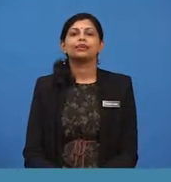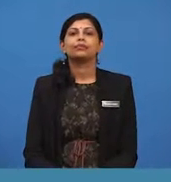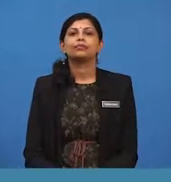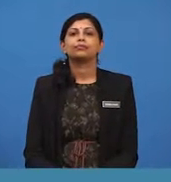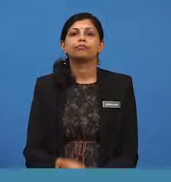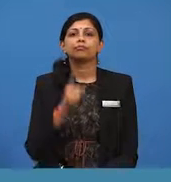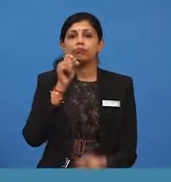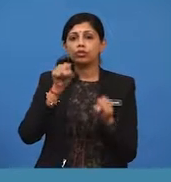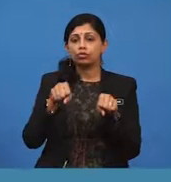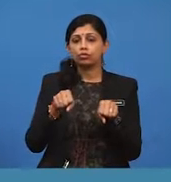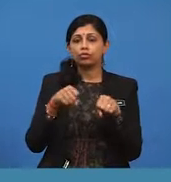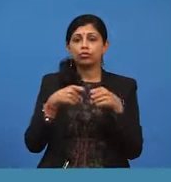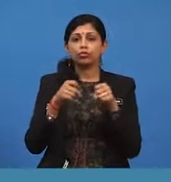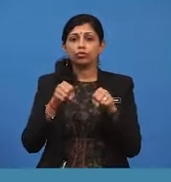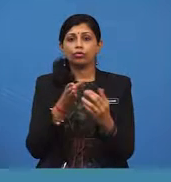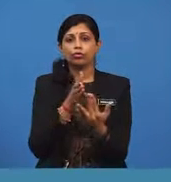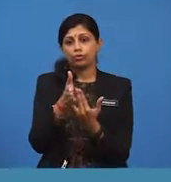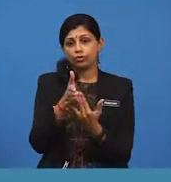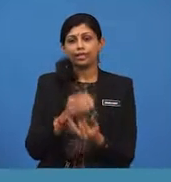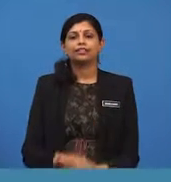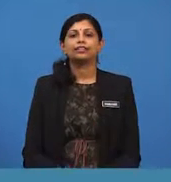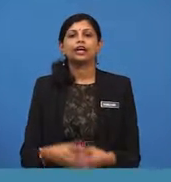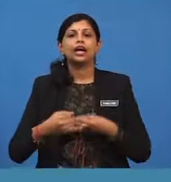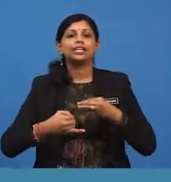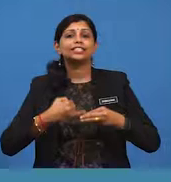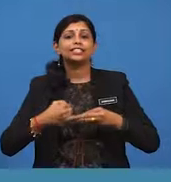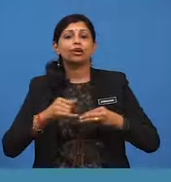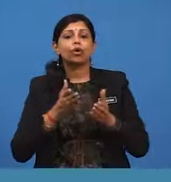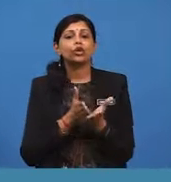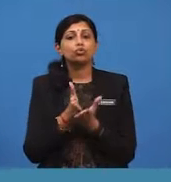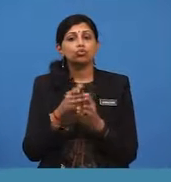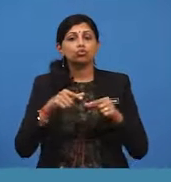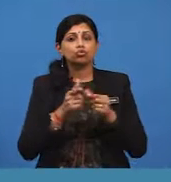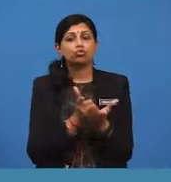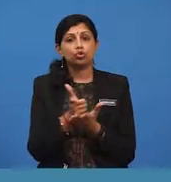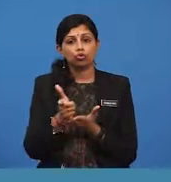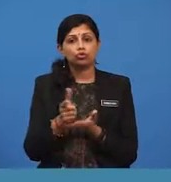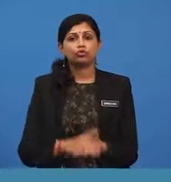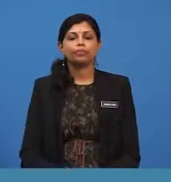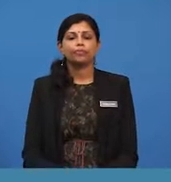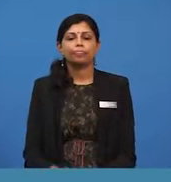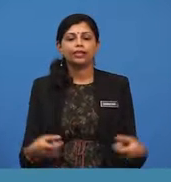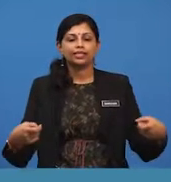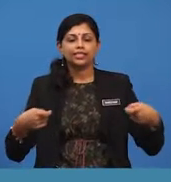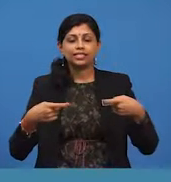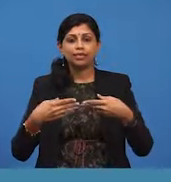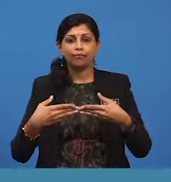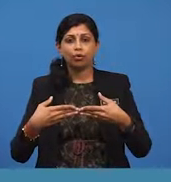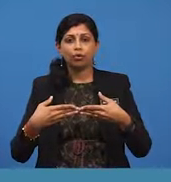satu konduktor dawai lurus berada di dalam medan magnet yang disambungkan kepada galvanometer.